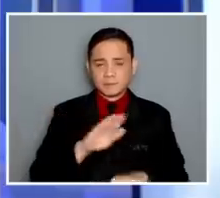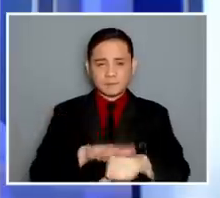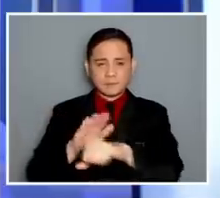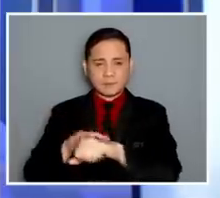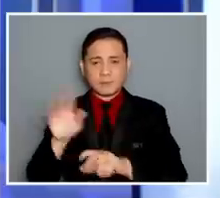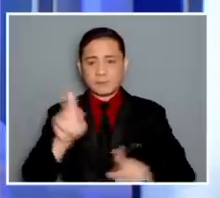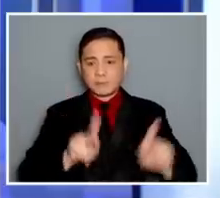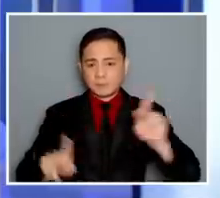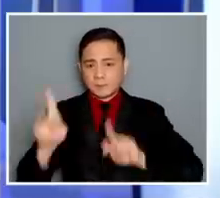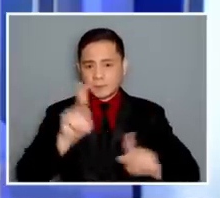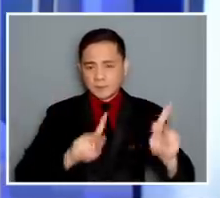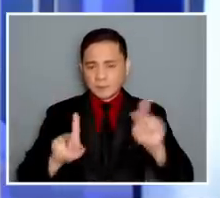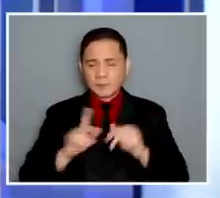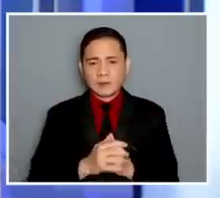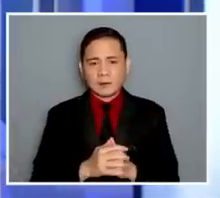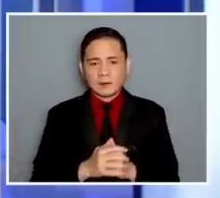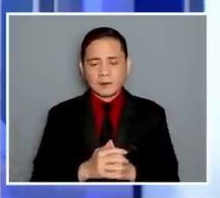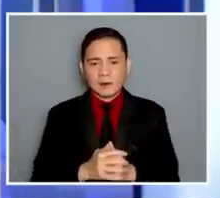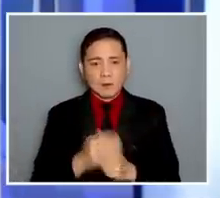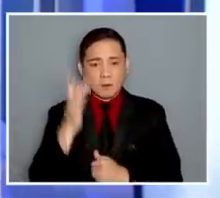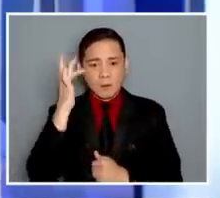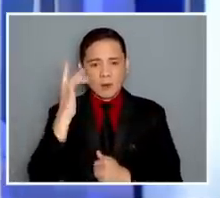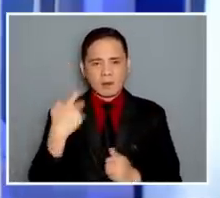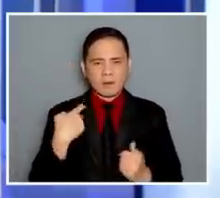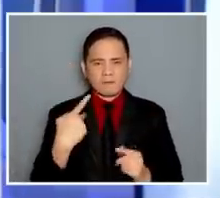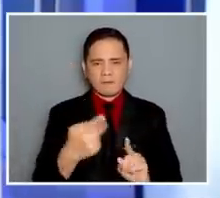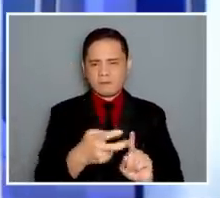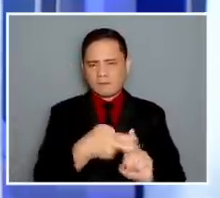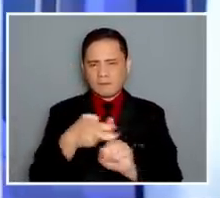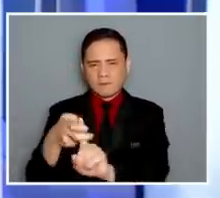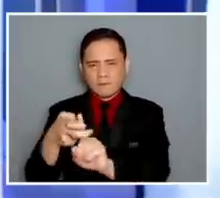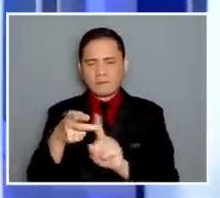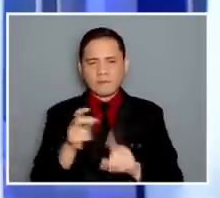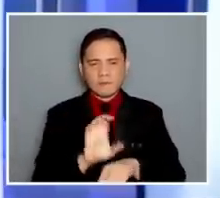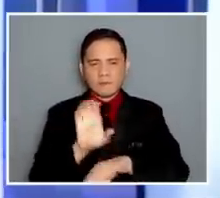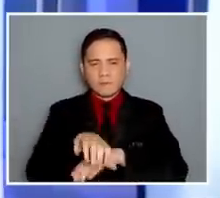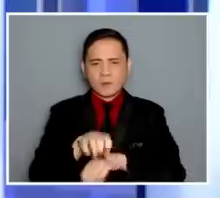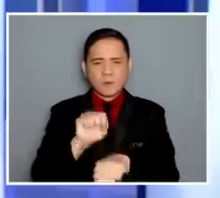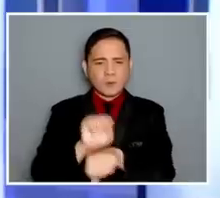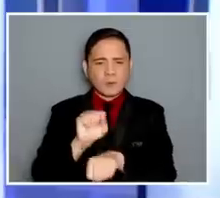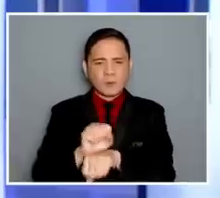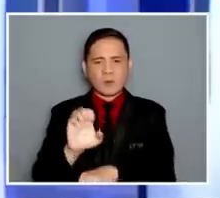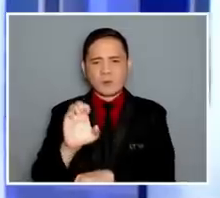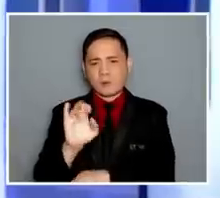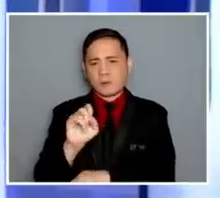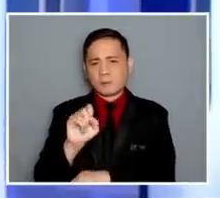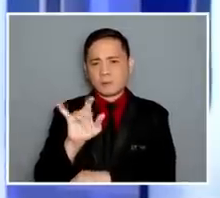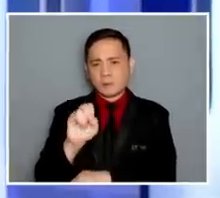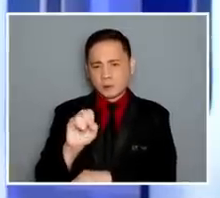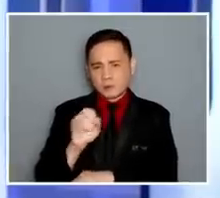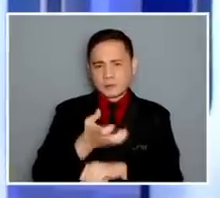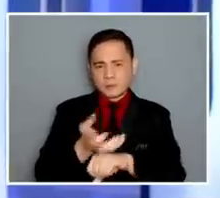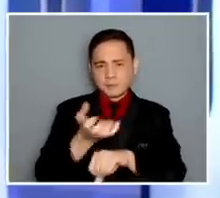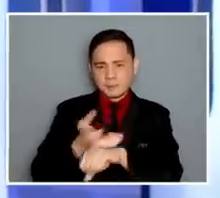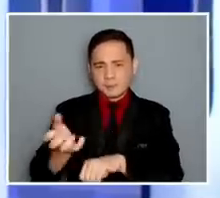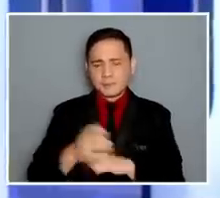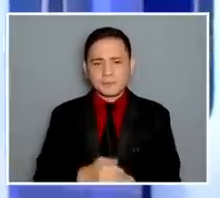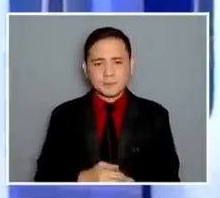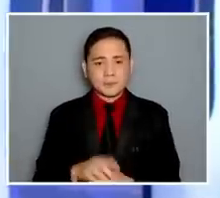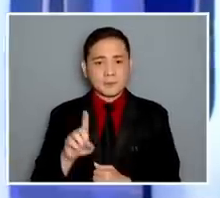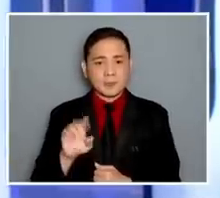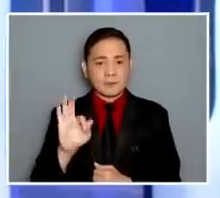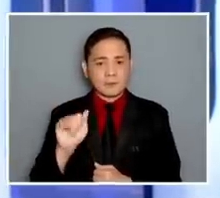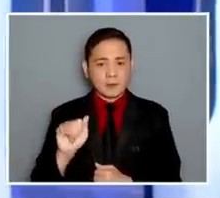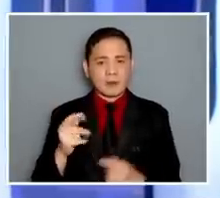sa 50 Pinoy namang nabiktima ng crypto scam doon ang balak pang i-rescue ng Department of Foreign Affairs.